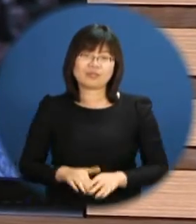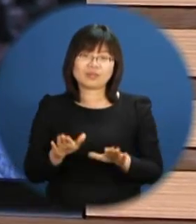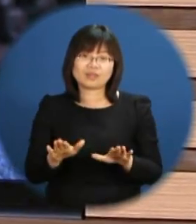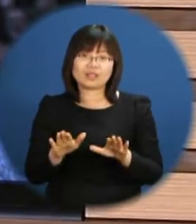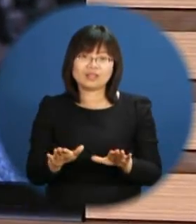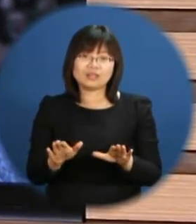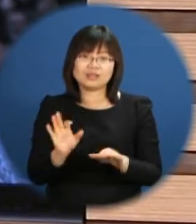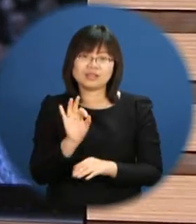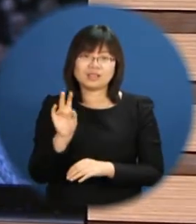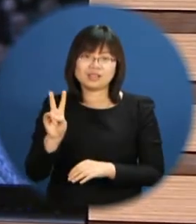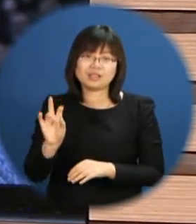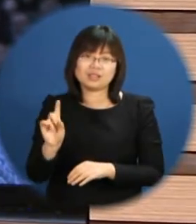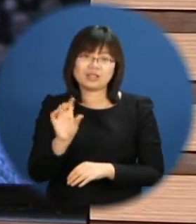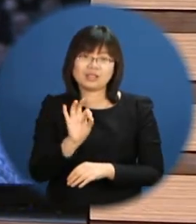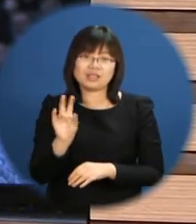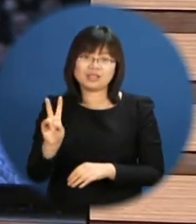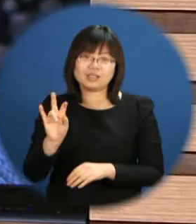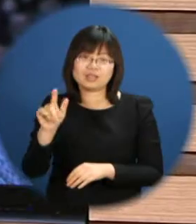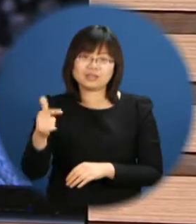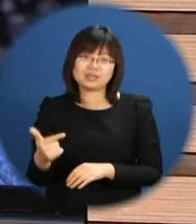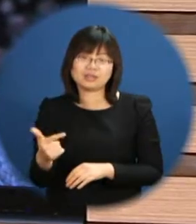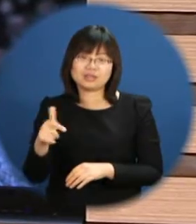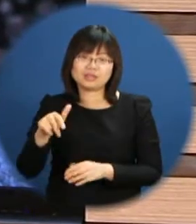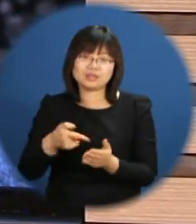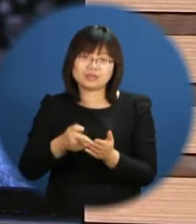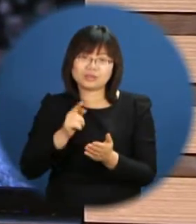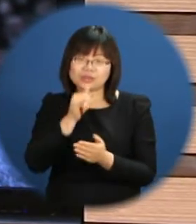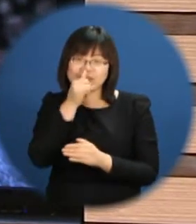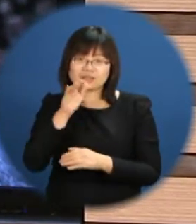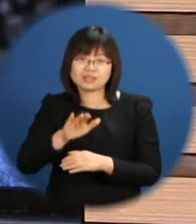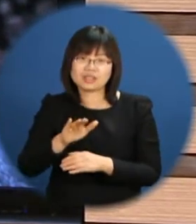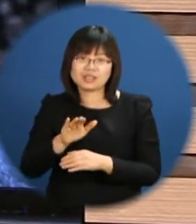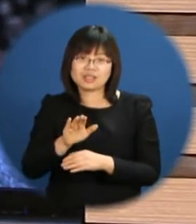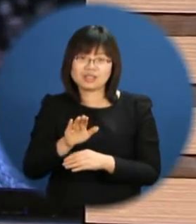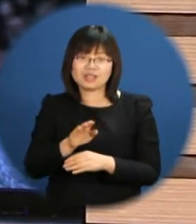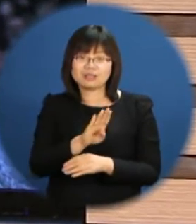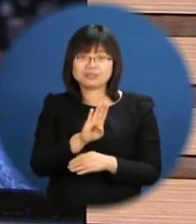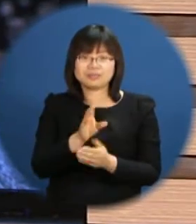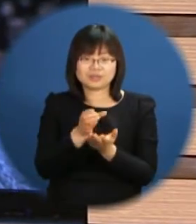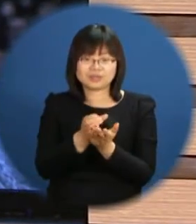아연 조각 인데요 비커에 대 한번 넣고